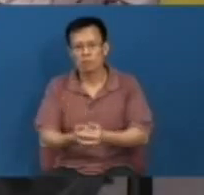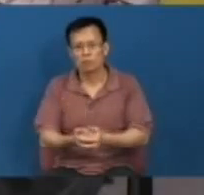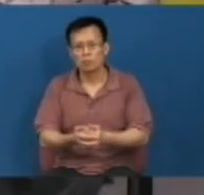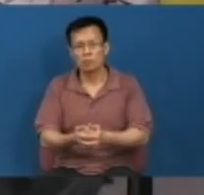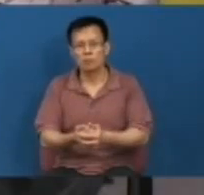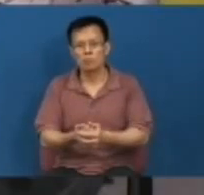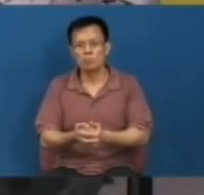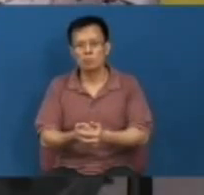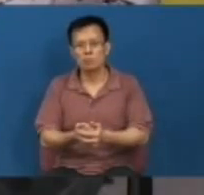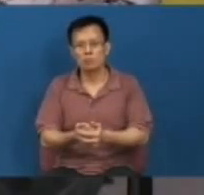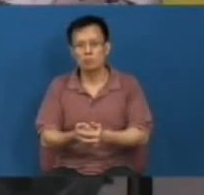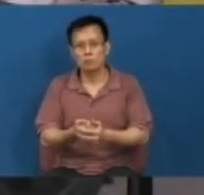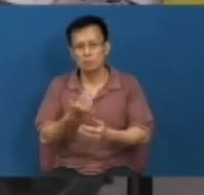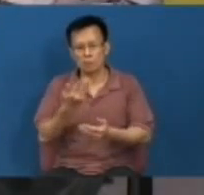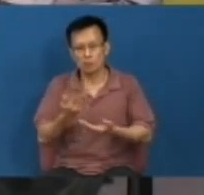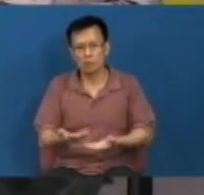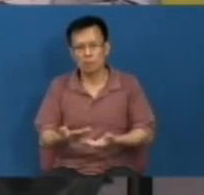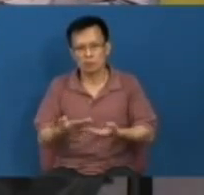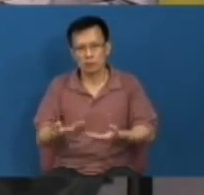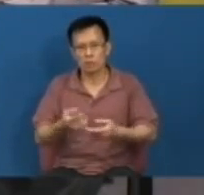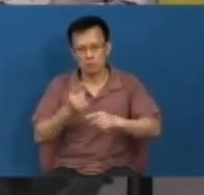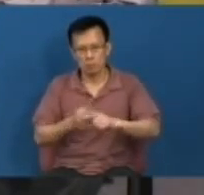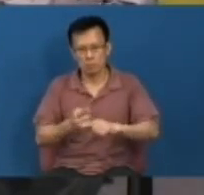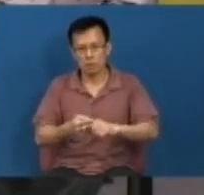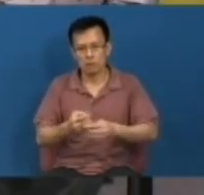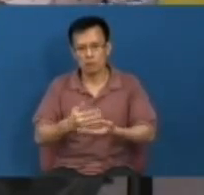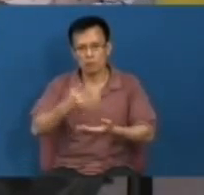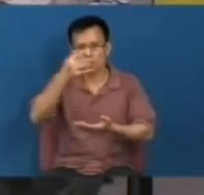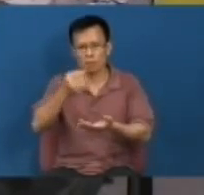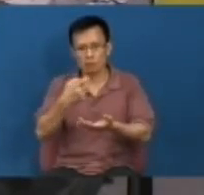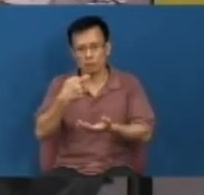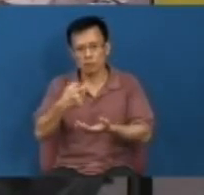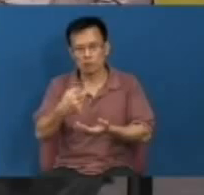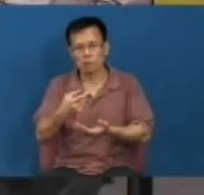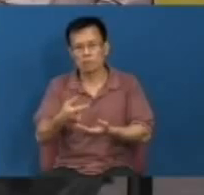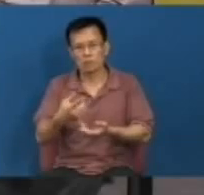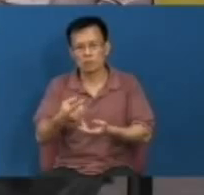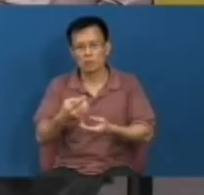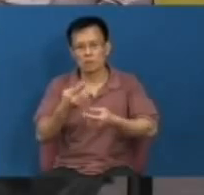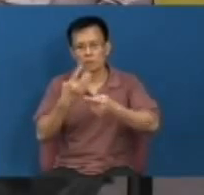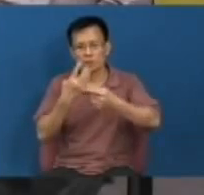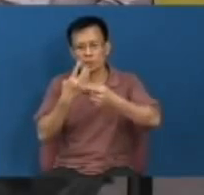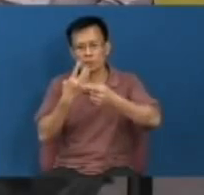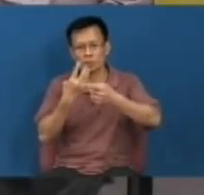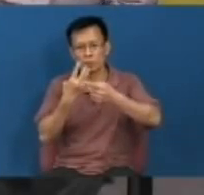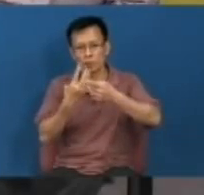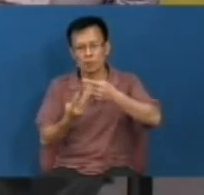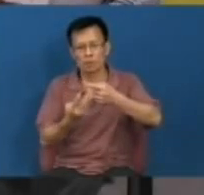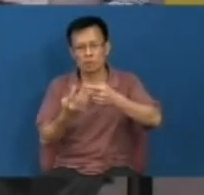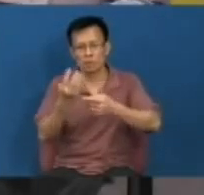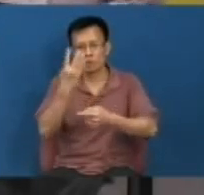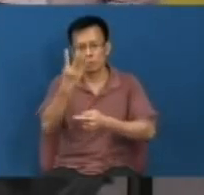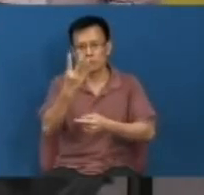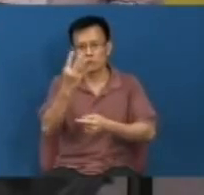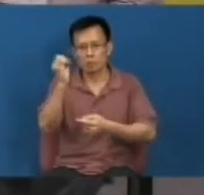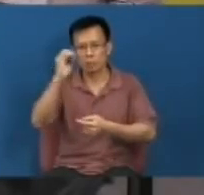咁講咧，就以今日嘅價錢計咧，係得四成多啲啦。 四成多啲。 係啦。 咁佢又成日都講